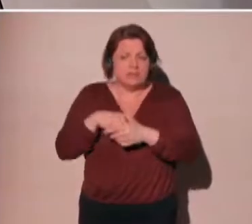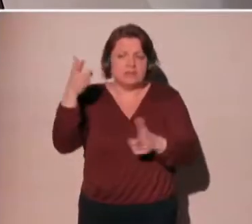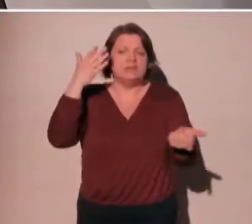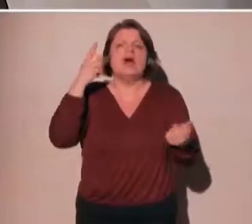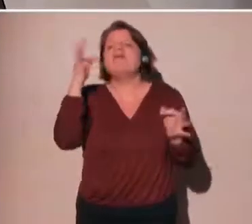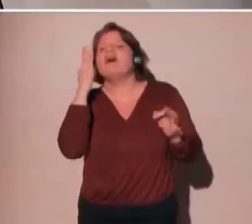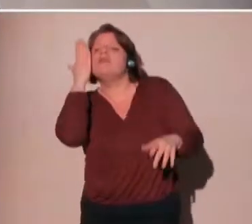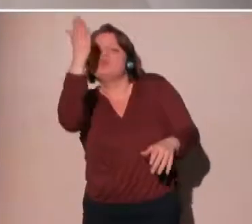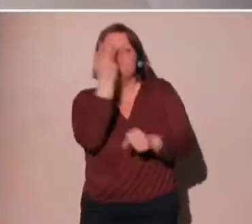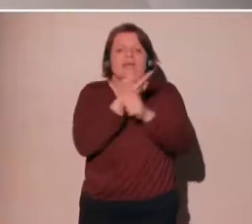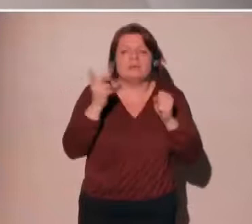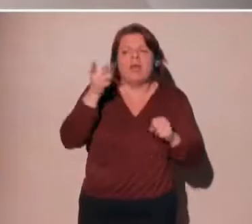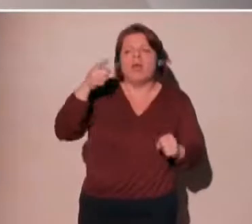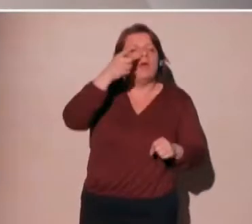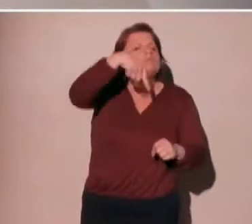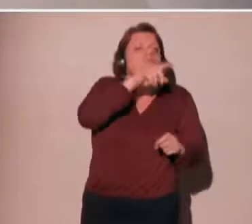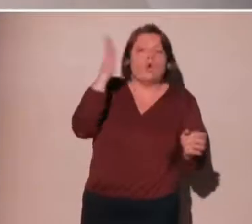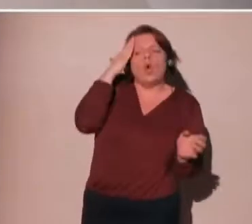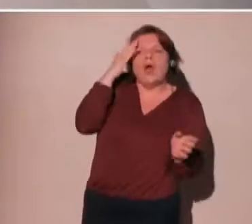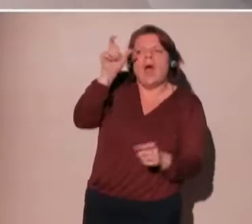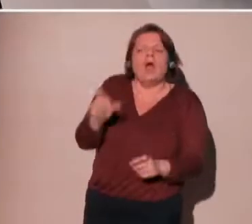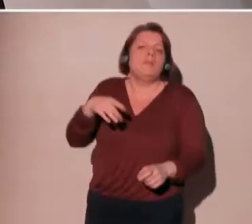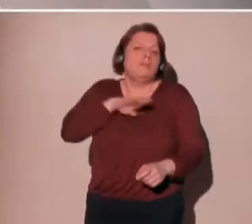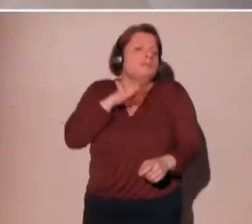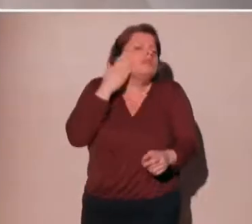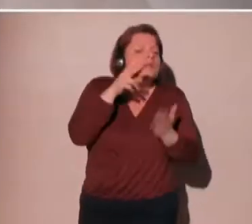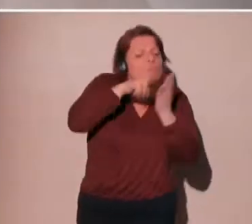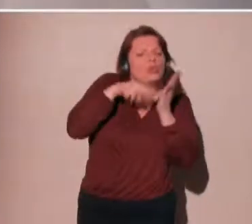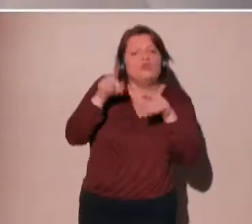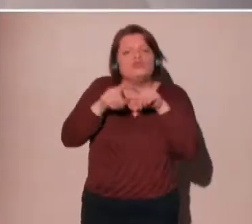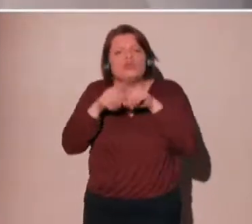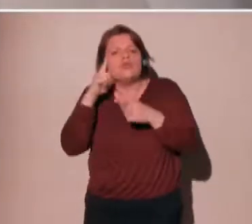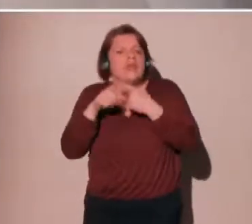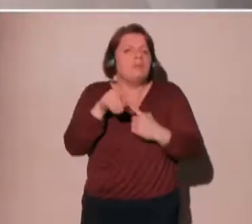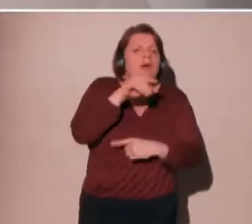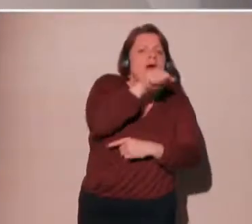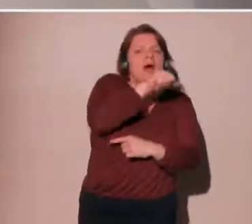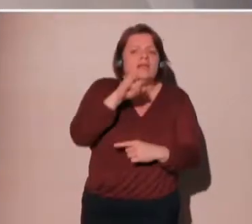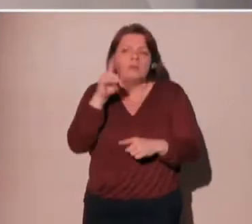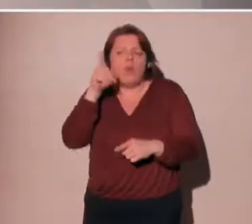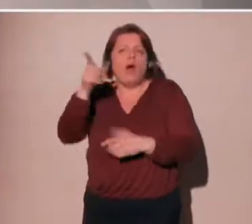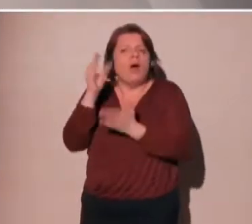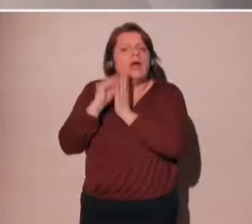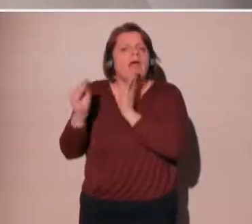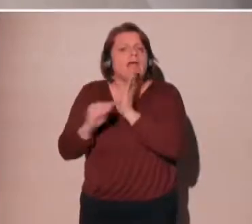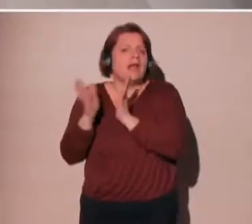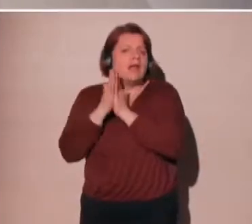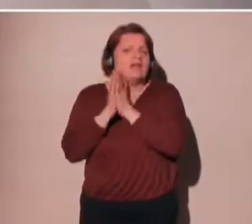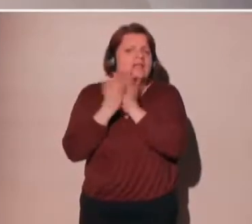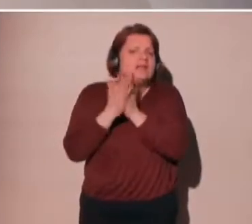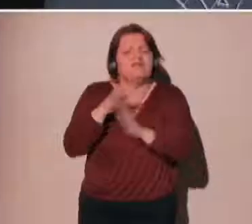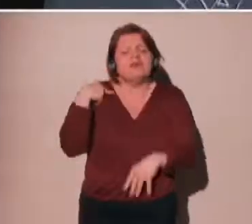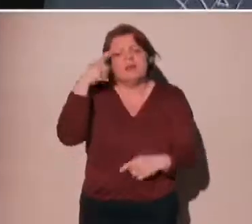ceux qui ont un jour étudié un peu l'intelligence artificielle, puisqu'il est donc le co-auteur du livre Artificial Intelligence, A Modern Approach, que tout le